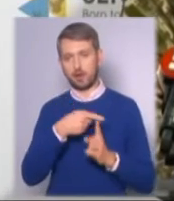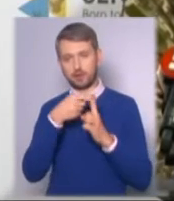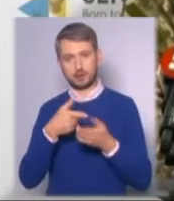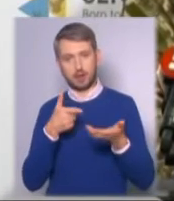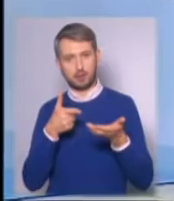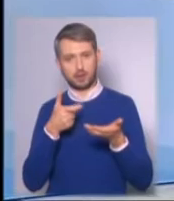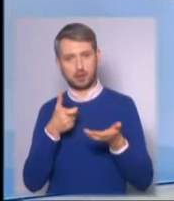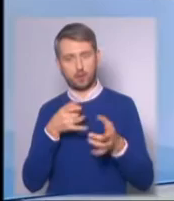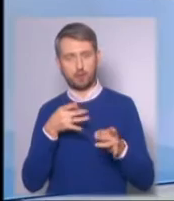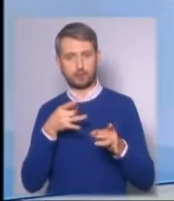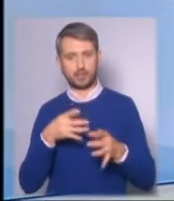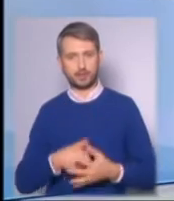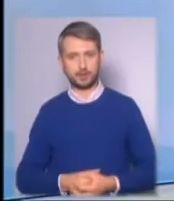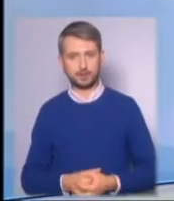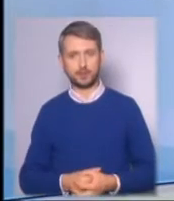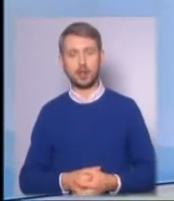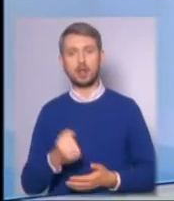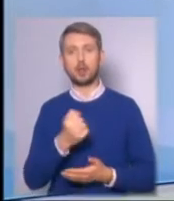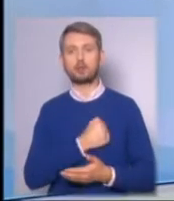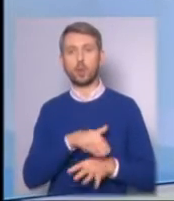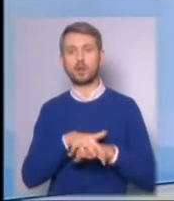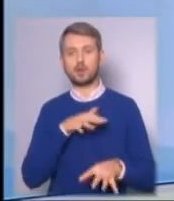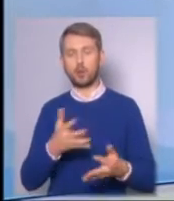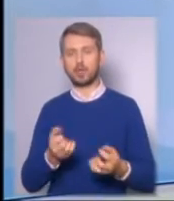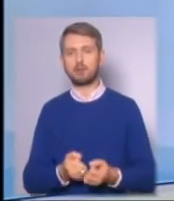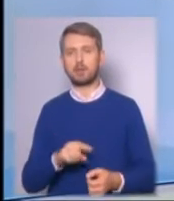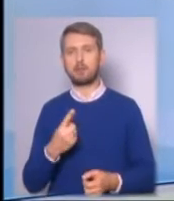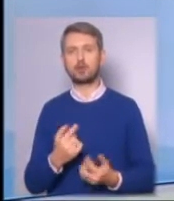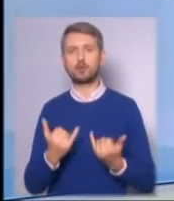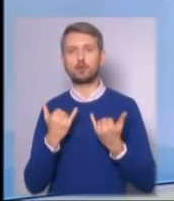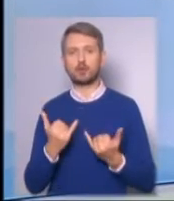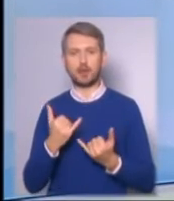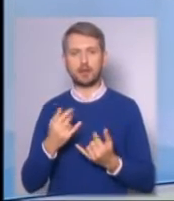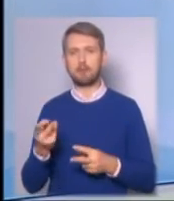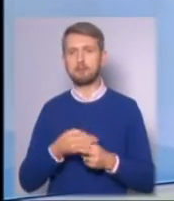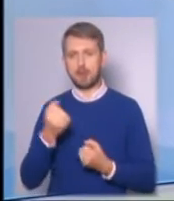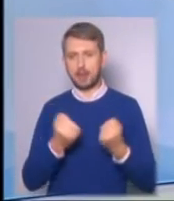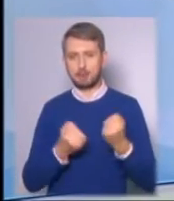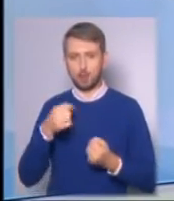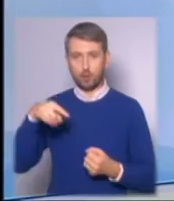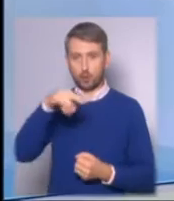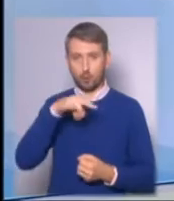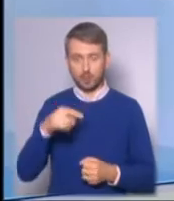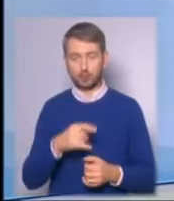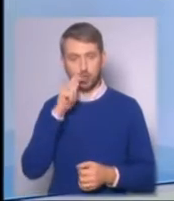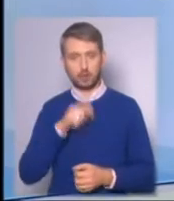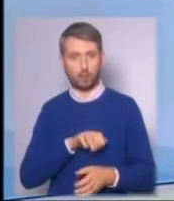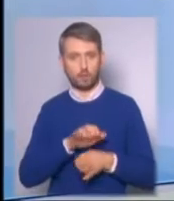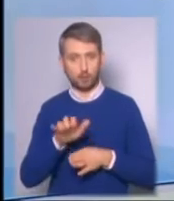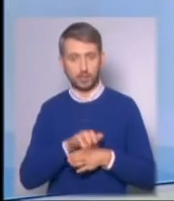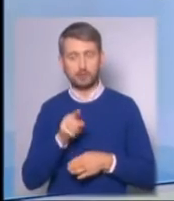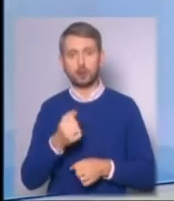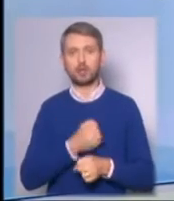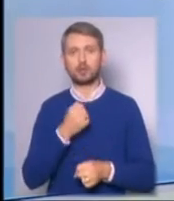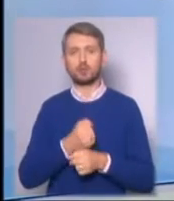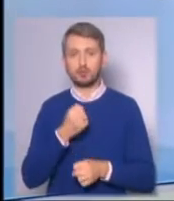обстріли. Збройні сили отримали перший сучасний безпілотний комплекс вітчизняного виробництва. Його розробили фахівці